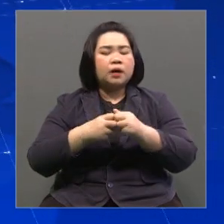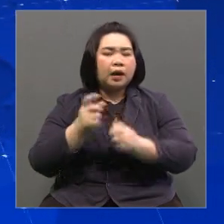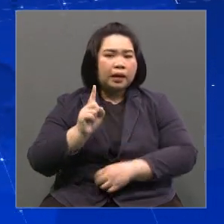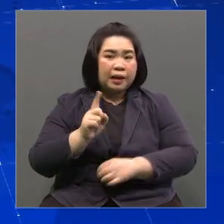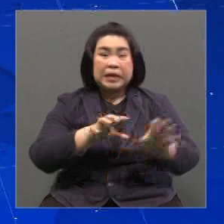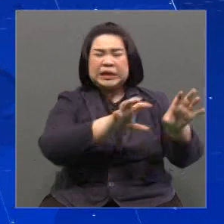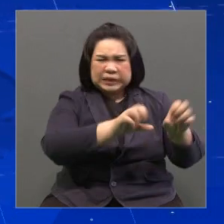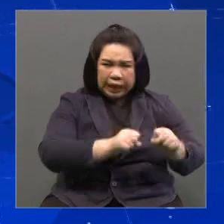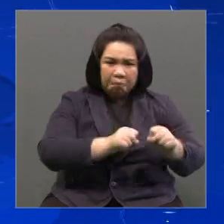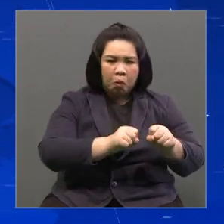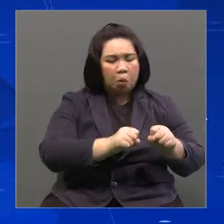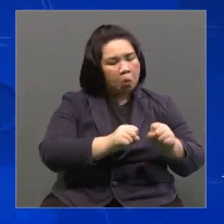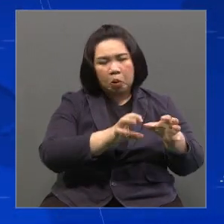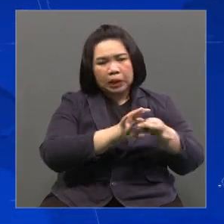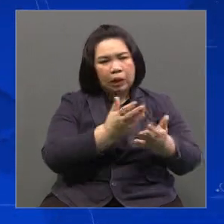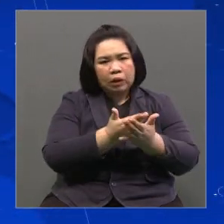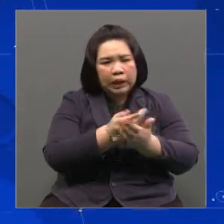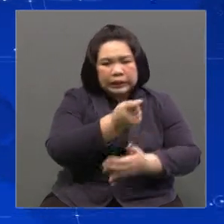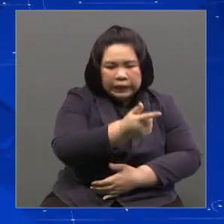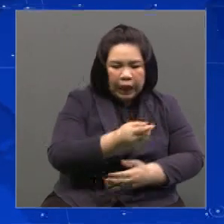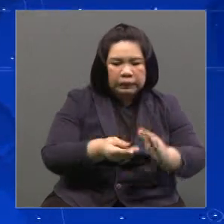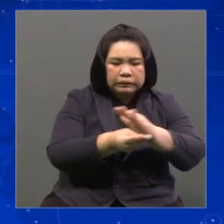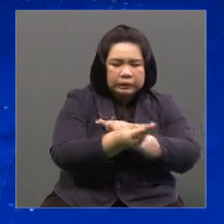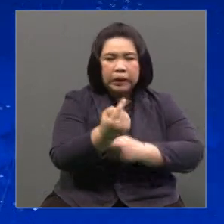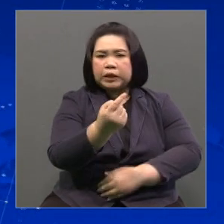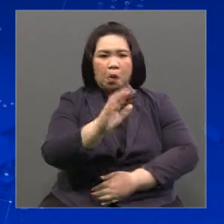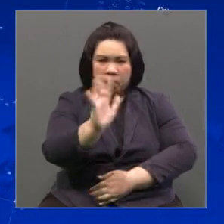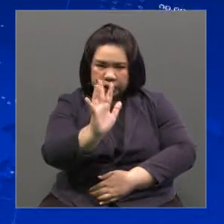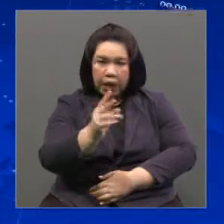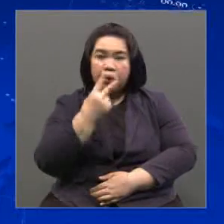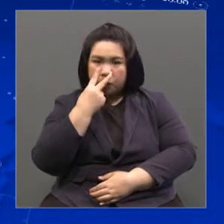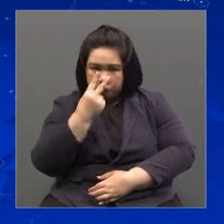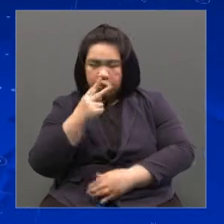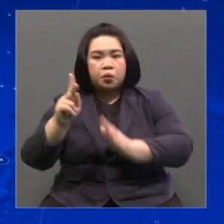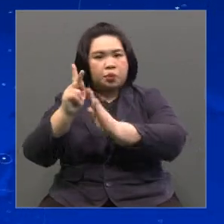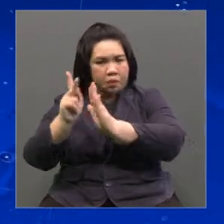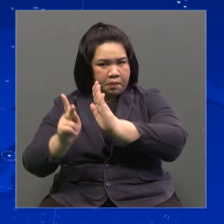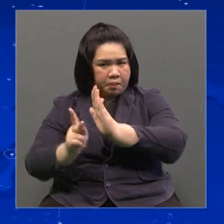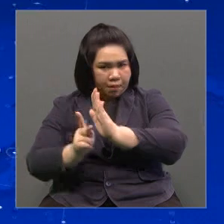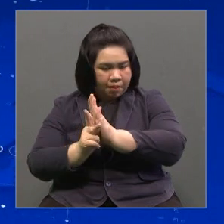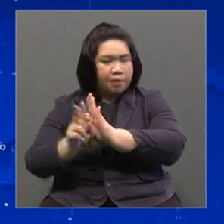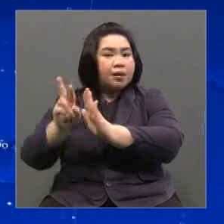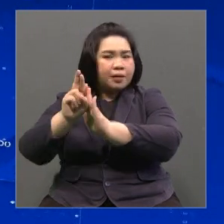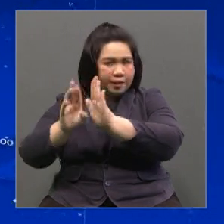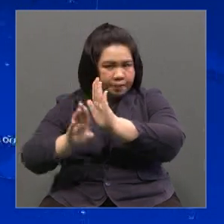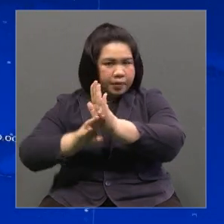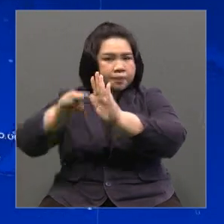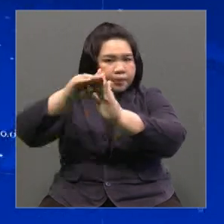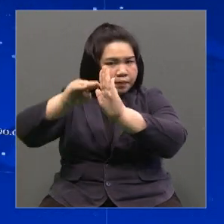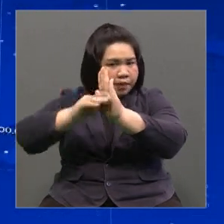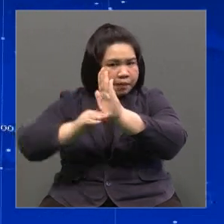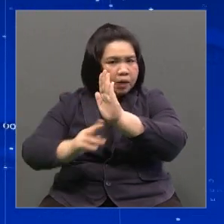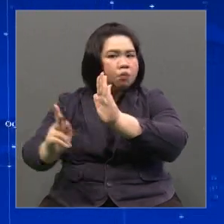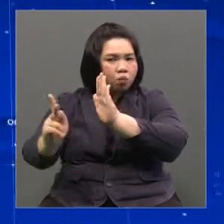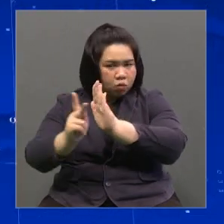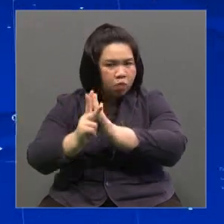ราบปรามวงจรการส่งสวยอย่างเดียวก็คงจะไม่เพียงพอก็จะต้องมีการทบทวนกฎหมายระเบียบหลักเกณฑ์ต่างๆที่